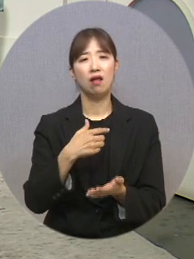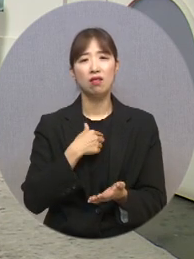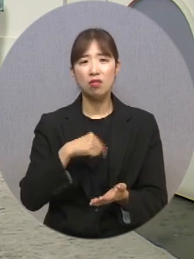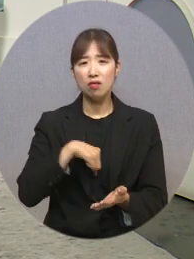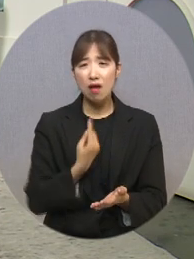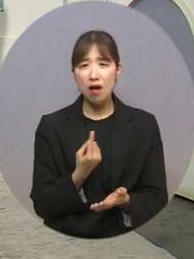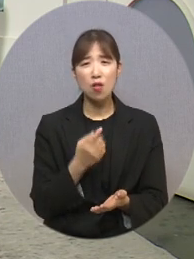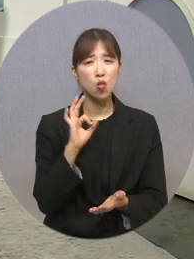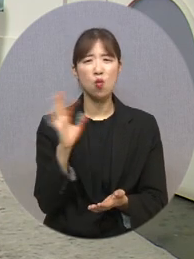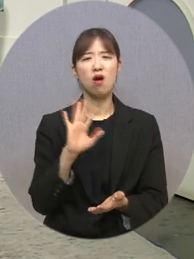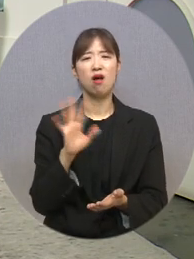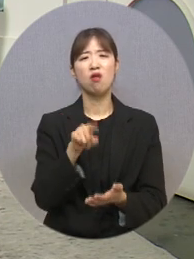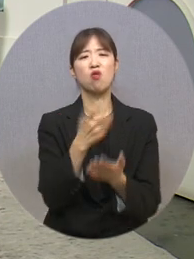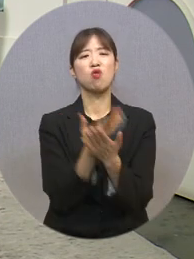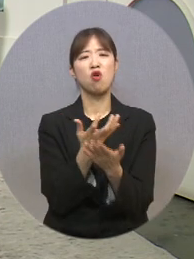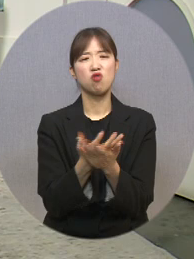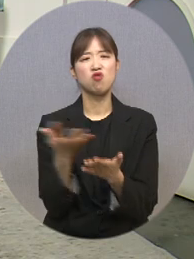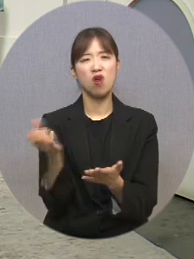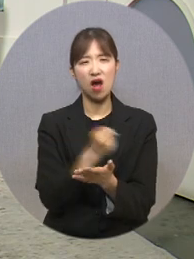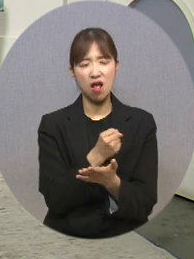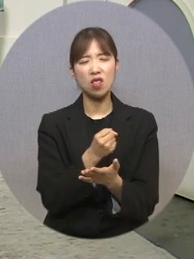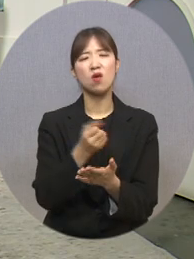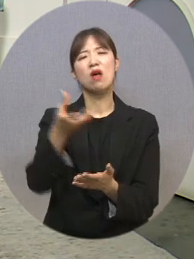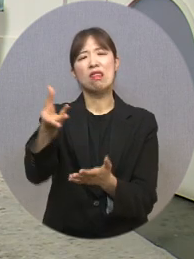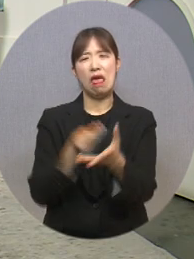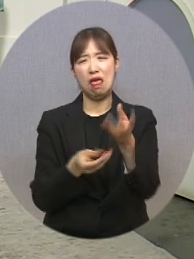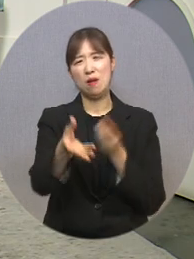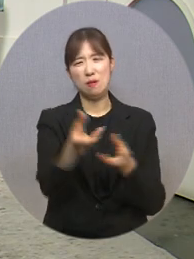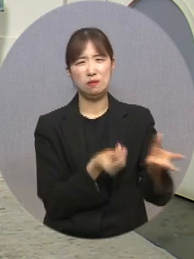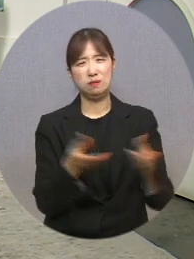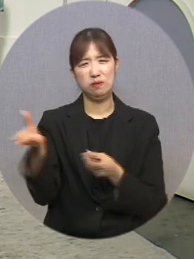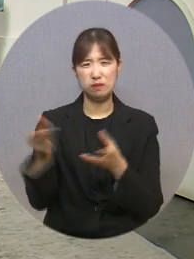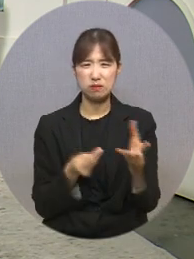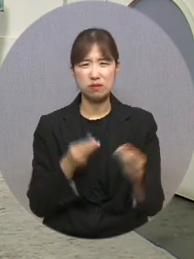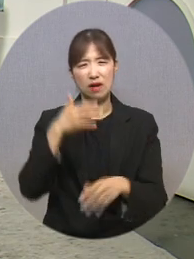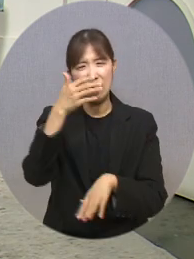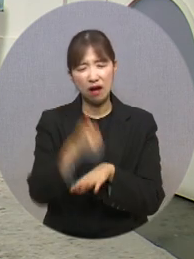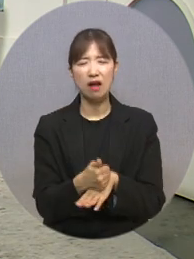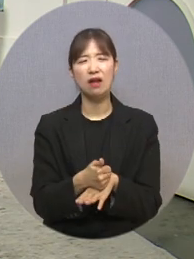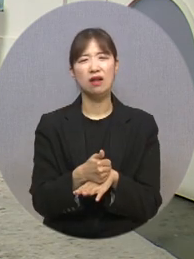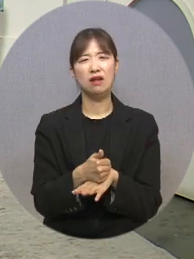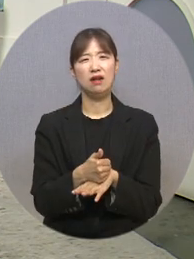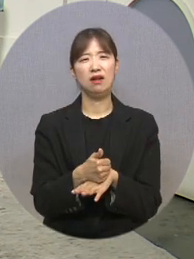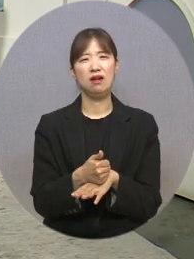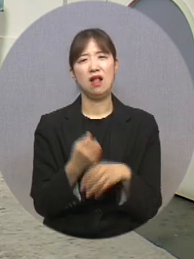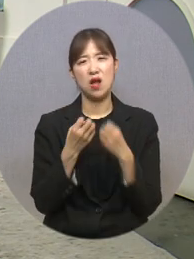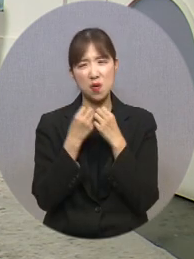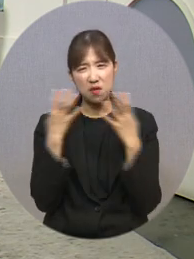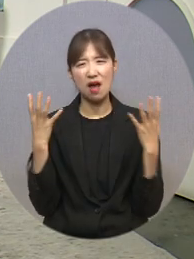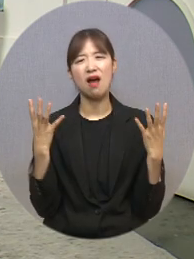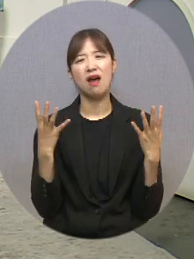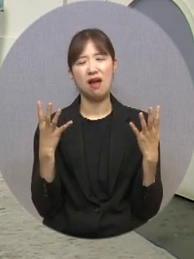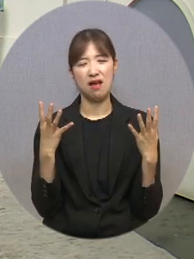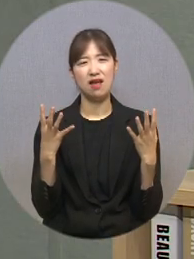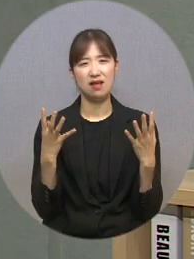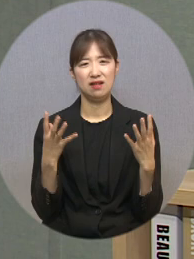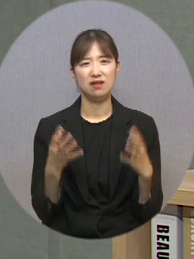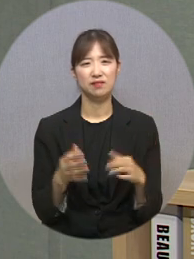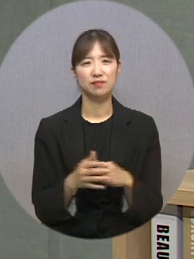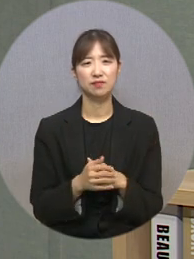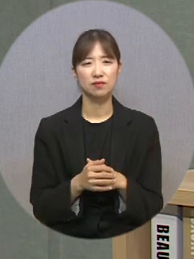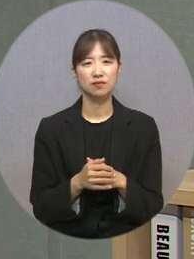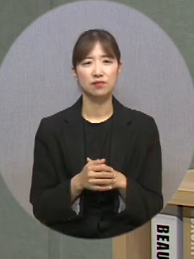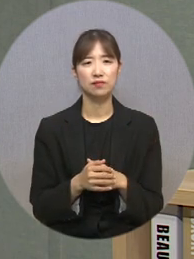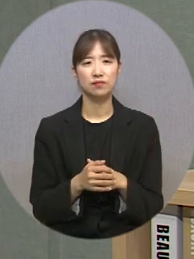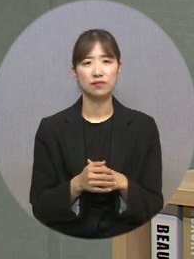아니고 그 서류를 가지고 대출을 받아서 결국은 이상한 짓을 하게 되는 예, 예, 예. 이제